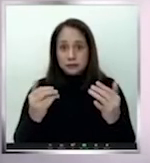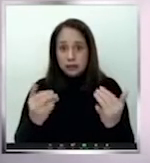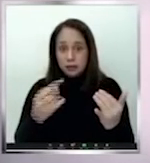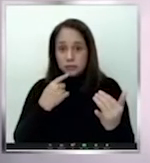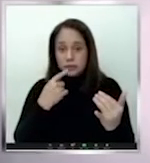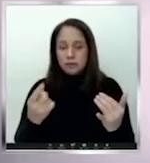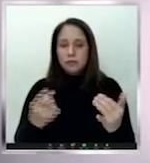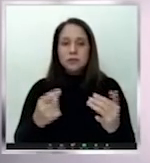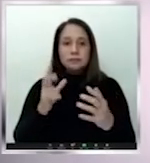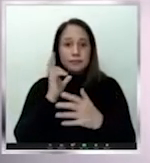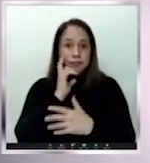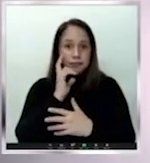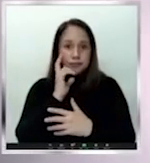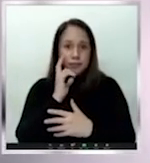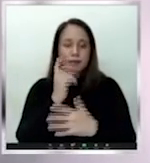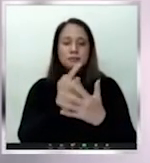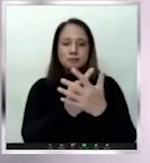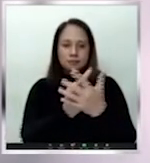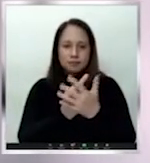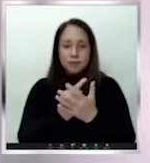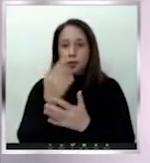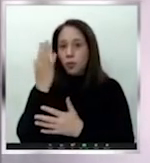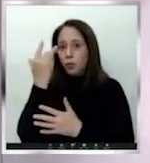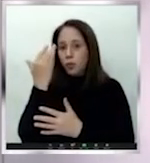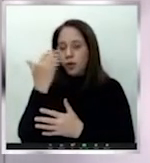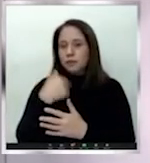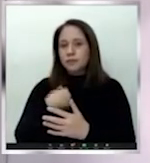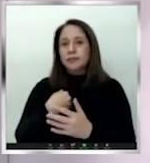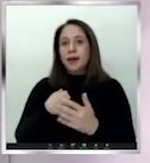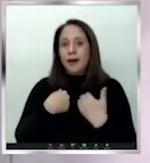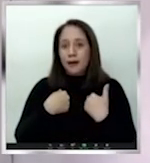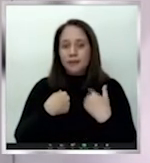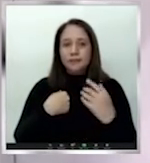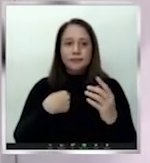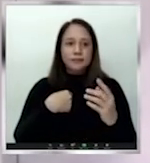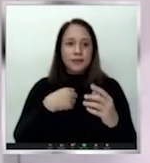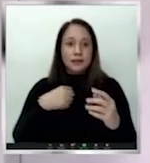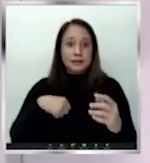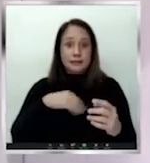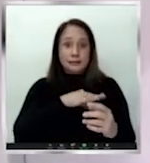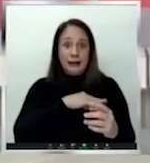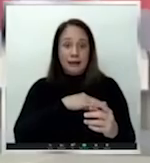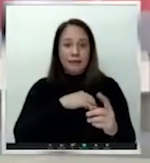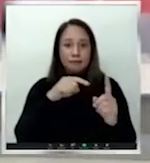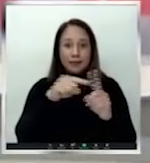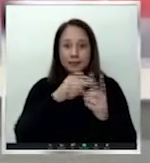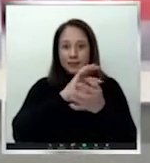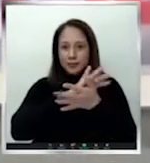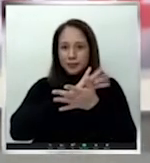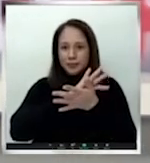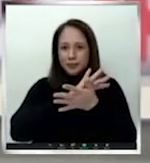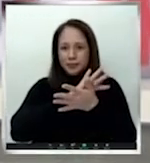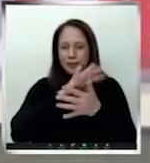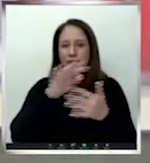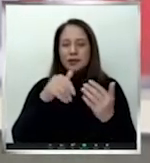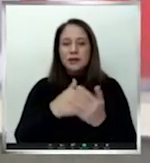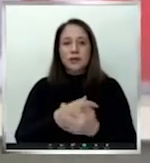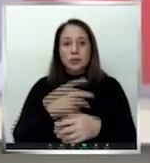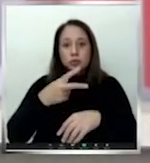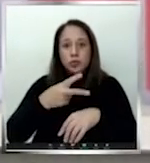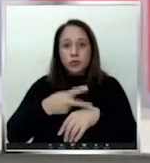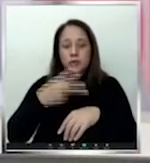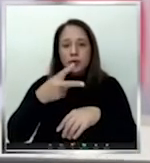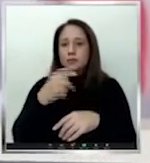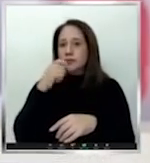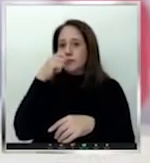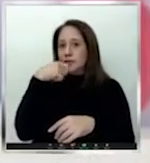Rodrigo Duterte matapos makasalamuha ang isang tauhan na positibo sa COVID-19. Dalawang beses nang nagpa-RT-PCR test